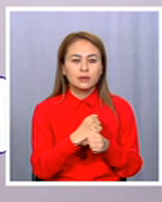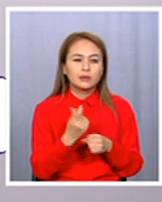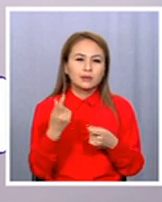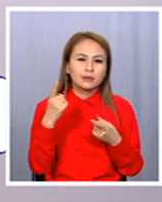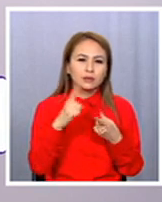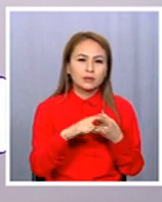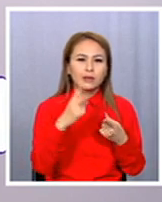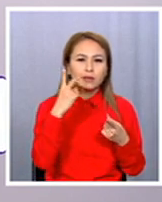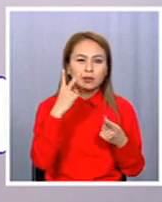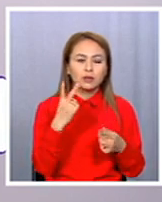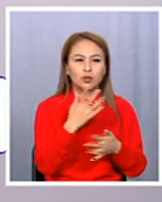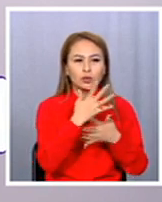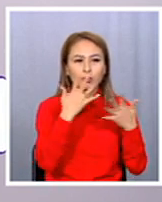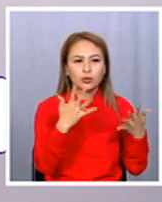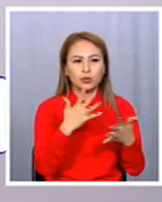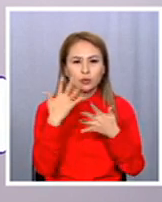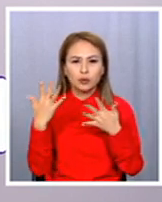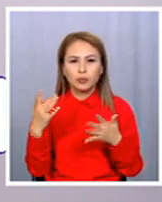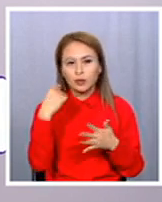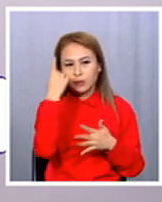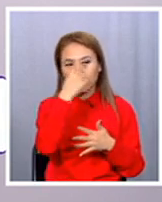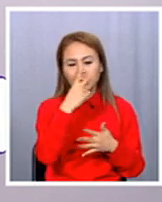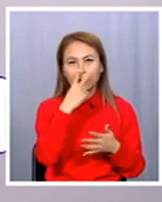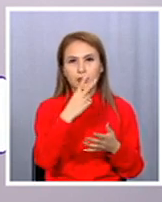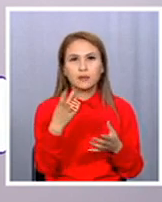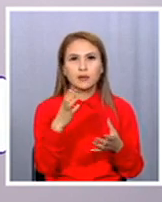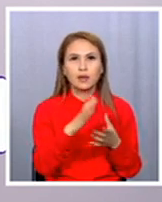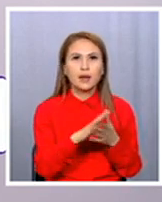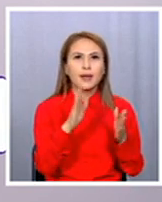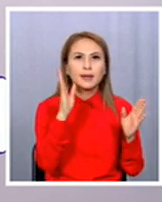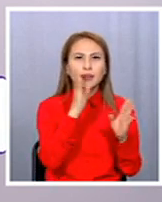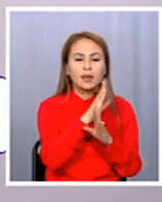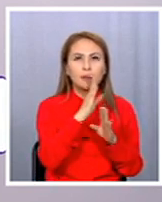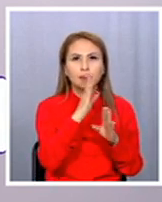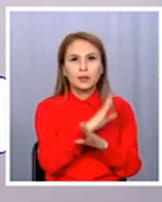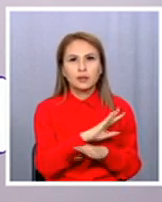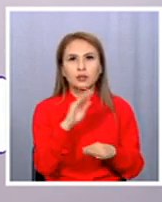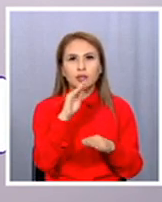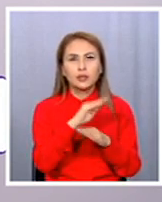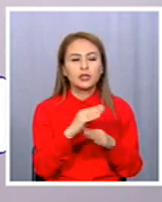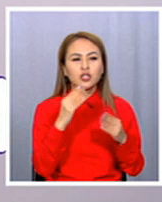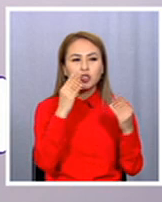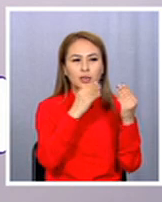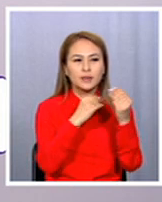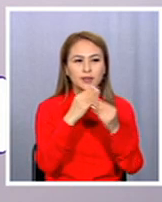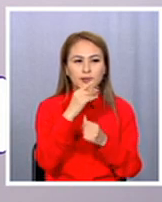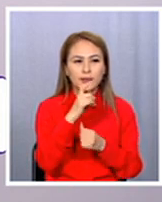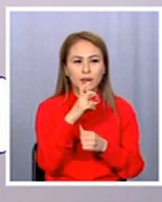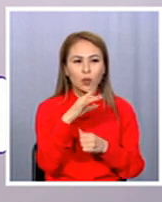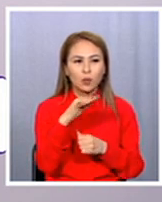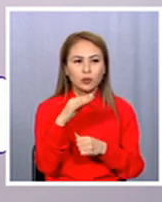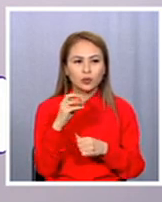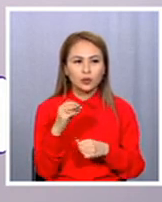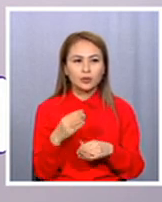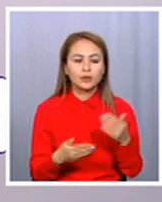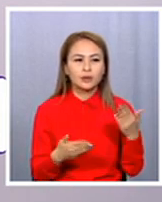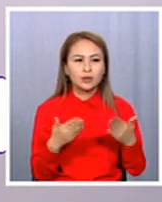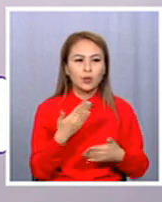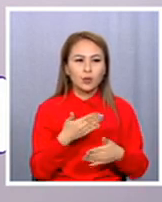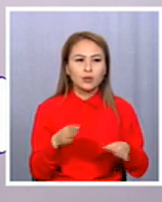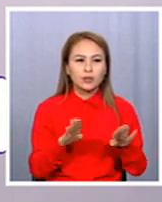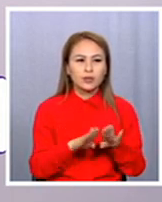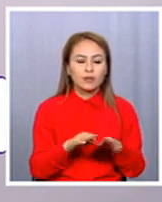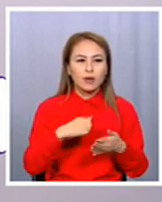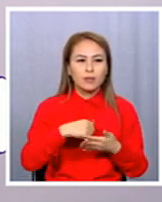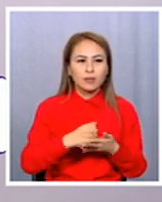екі үлкен түрмен таныстыңыздар. Олар табиғи экожүйелер және жасанды экожүйелер. Ендіше осы сабақты